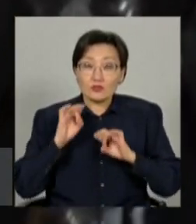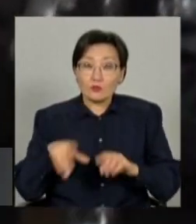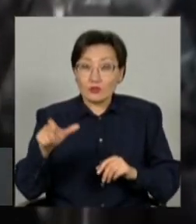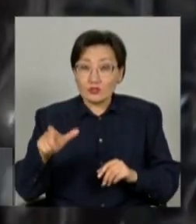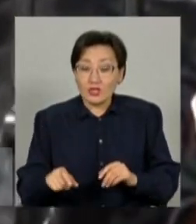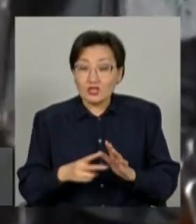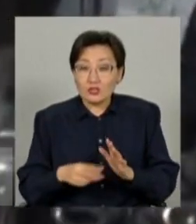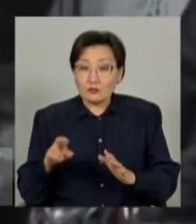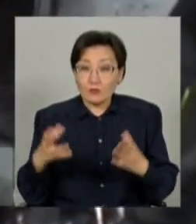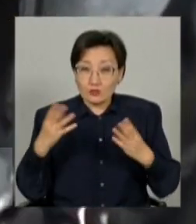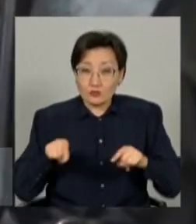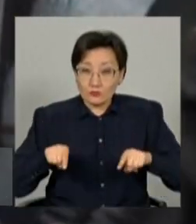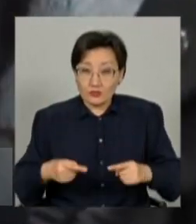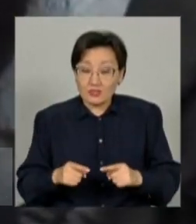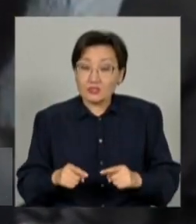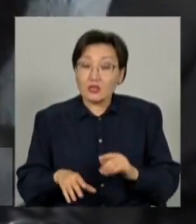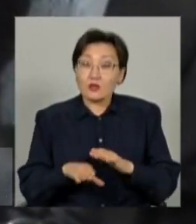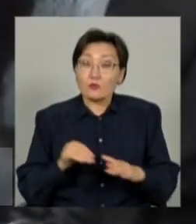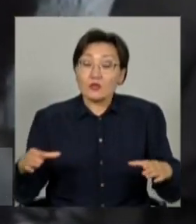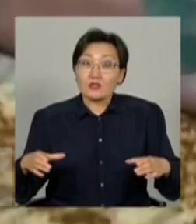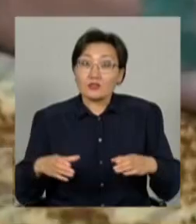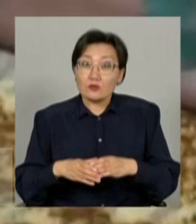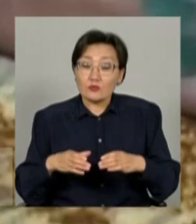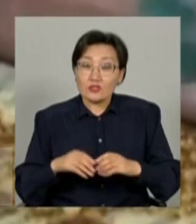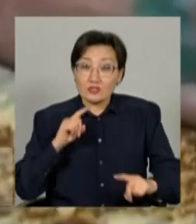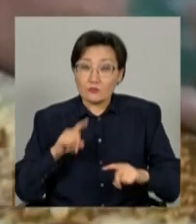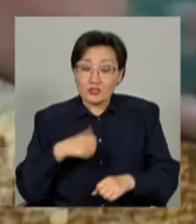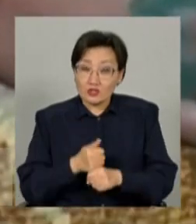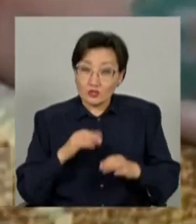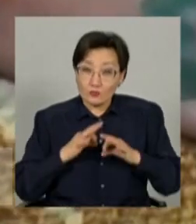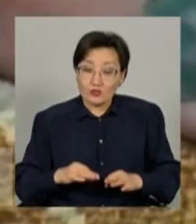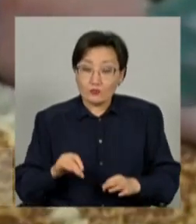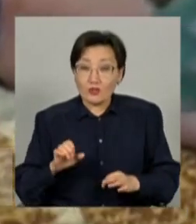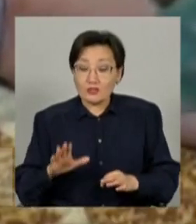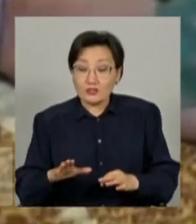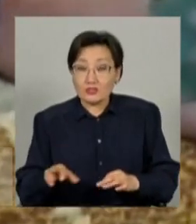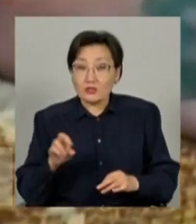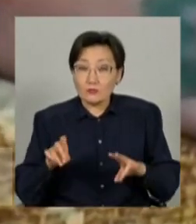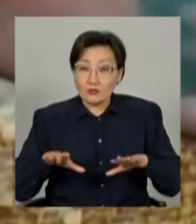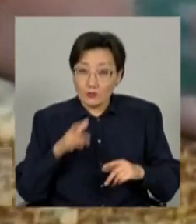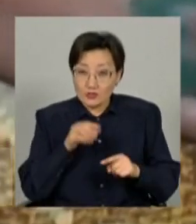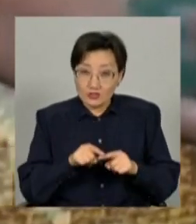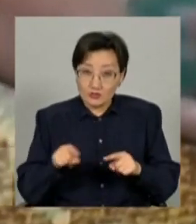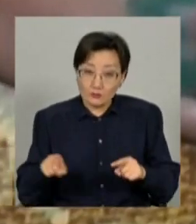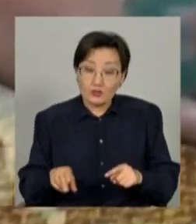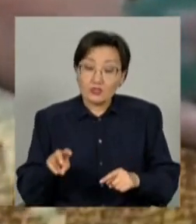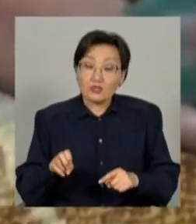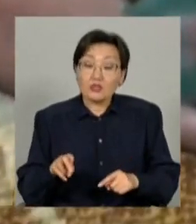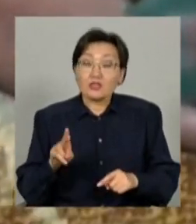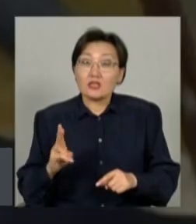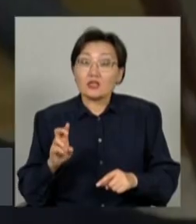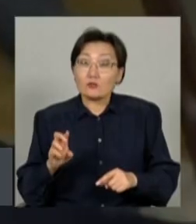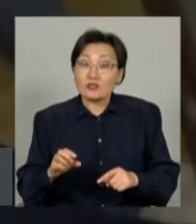7 қаңтарда ұсталған еді. Ал кеше мәжіліс отырысында еліміздің бас прокуроры Жұмагелдиевтің қаңтар оқиғасы кезінде ұлттық